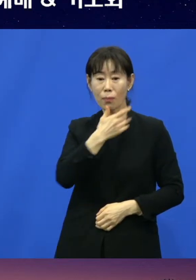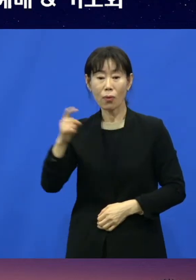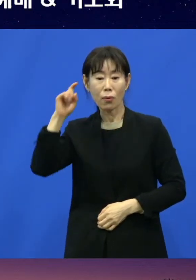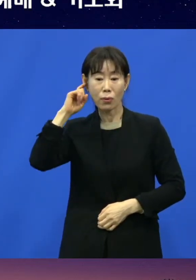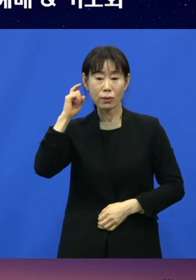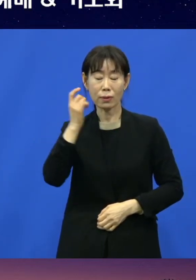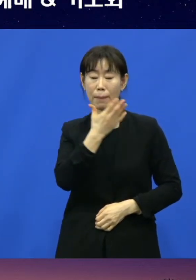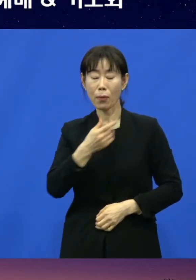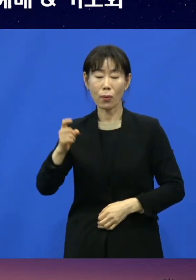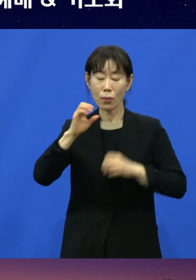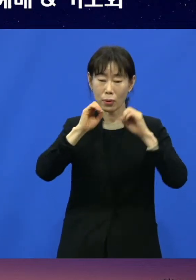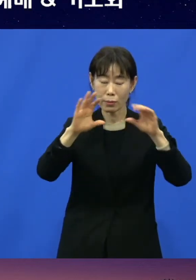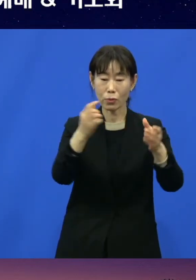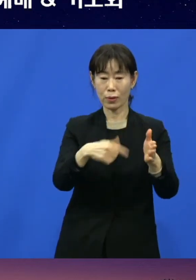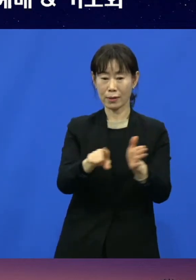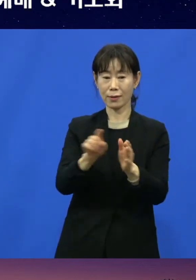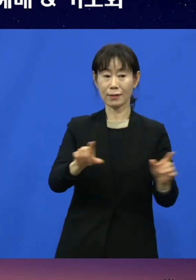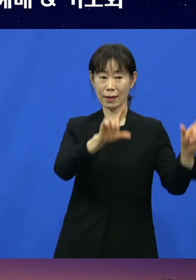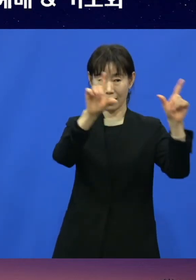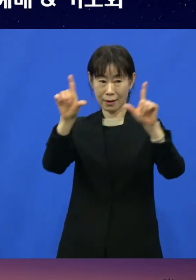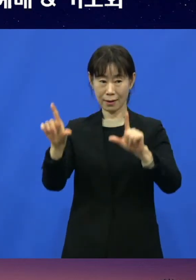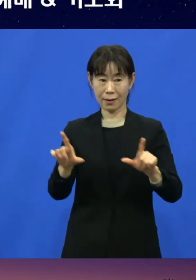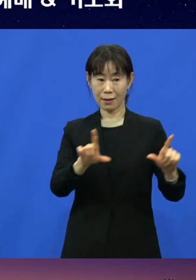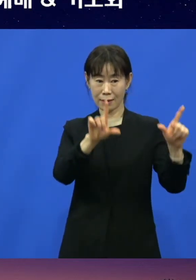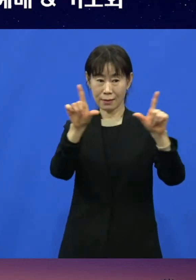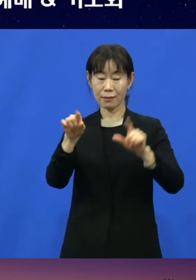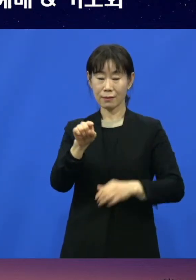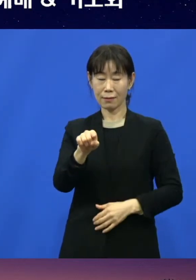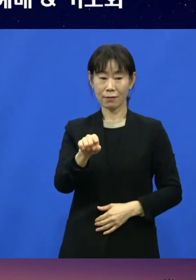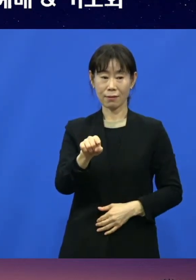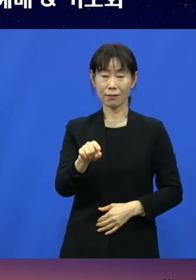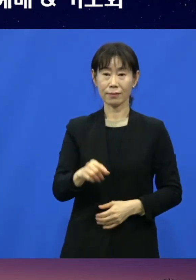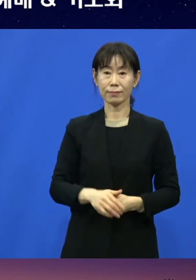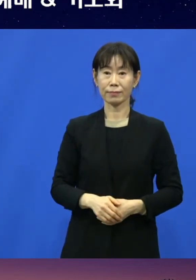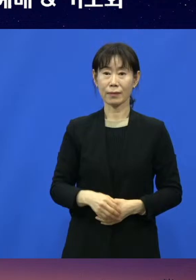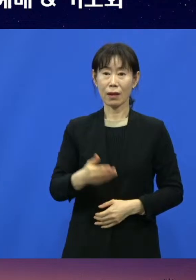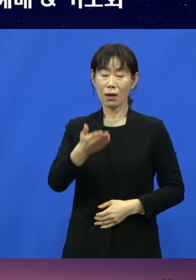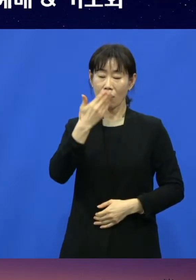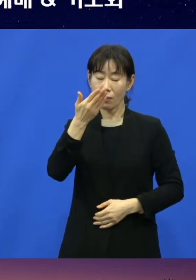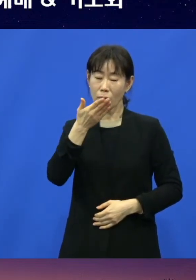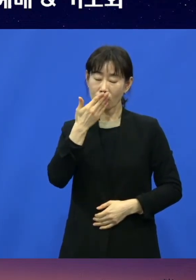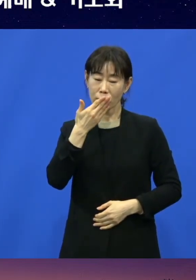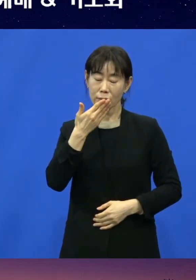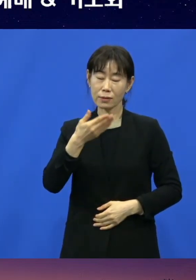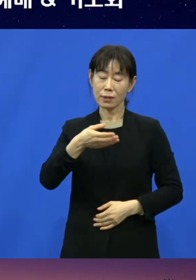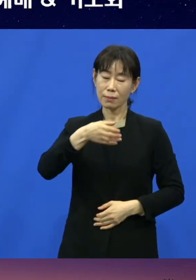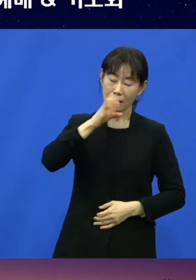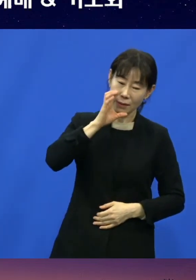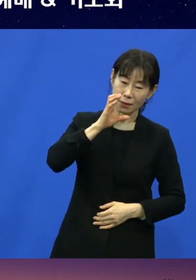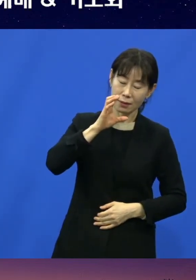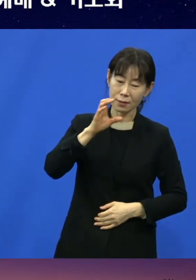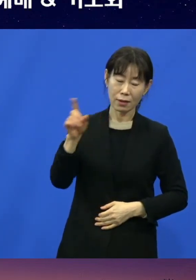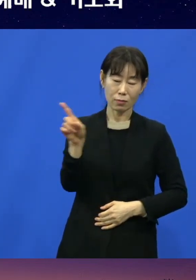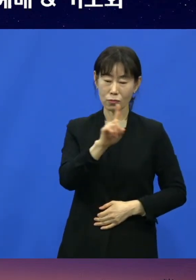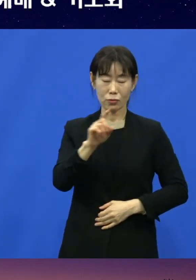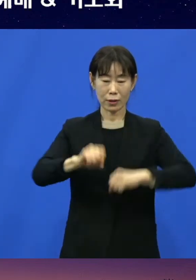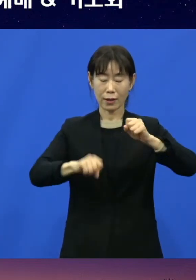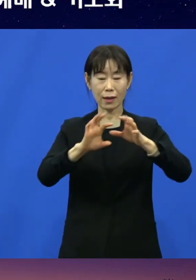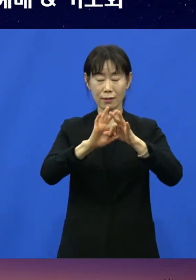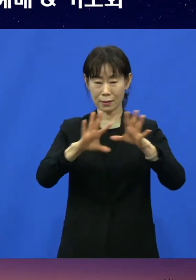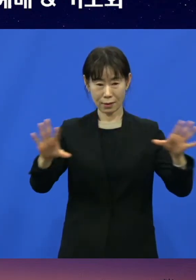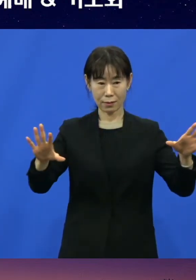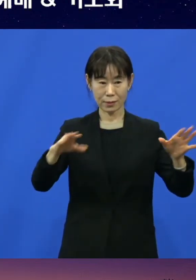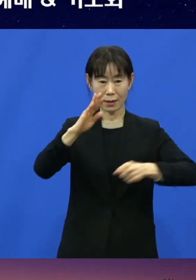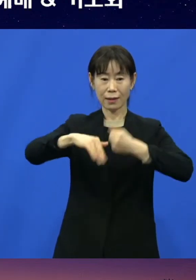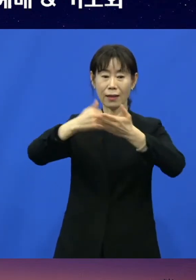우리를 불러주셨기 때문에 이제 먹어도 마셔도 무엇을 하든지 그 복음을 위해서, 하나님의 나라를